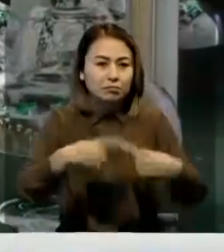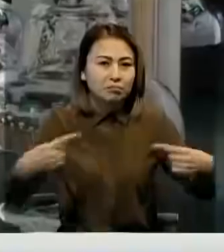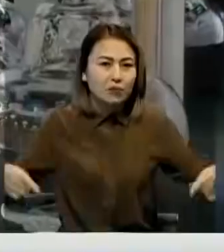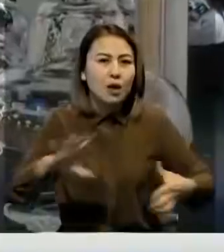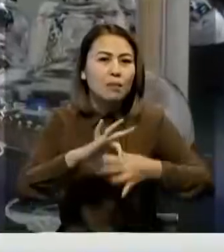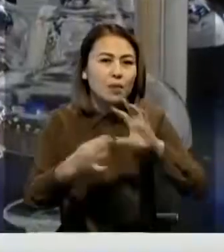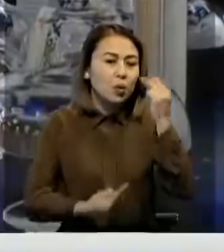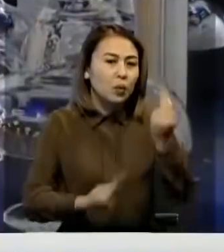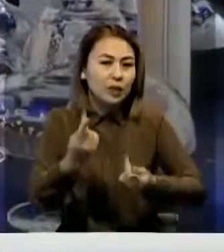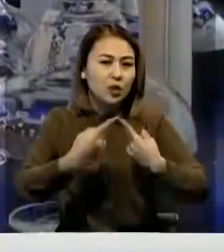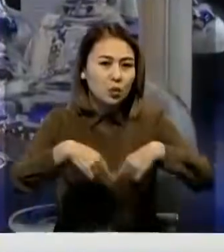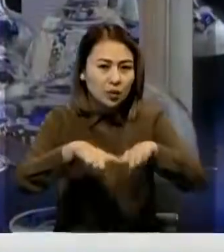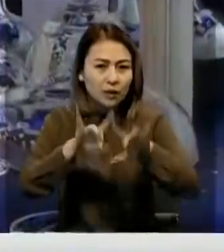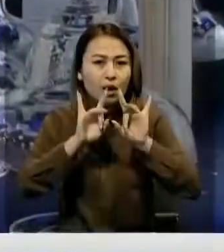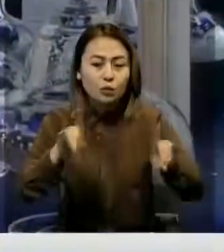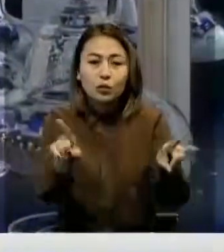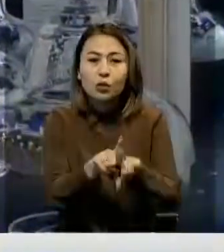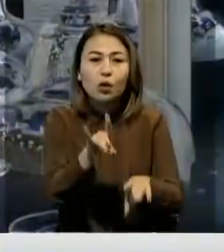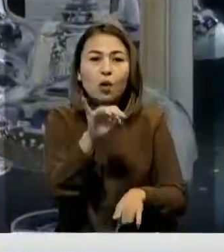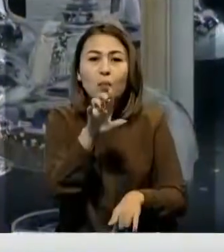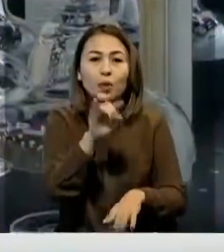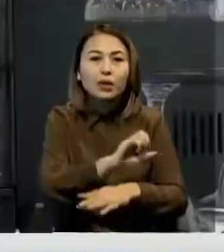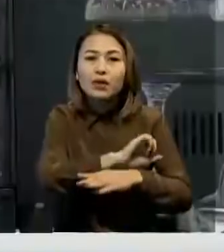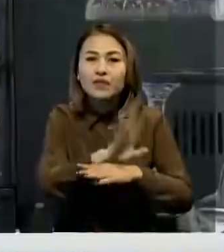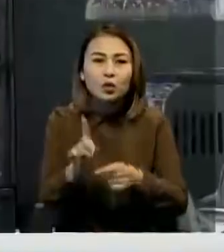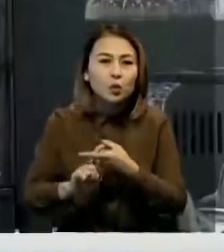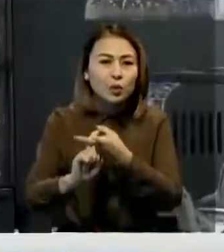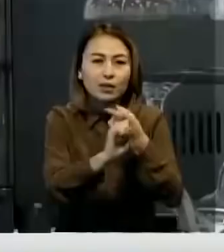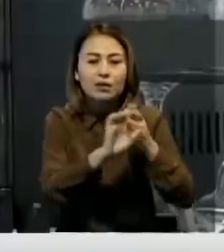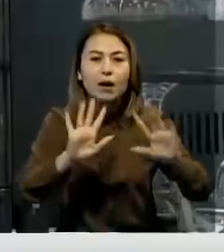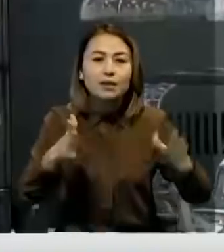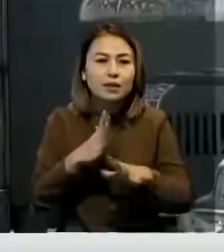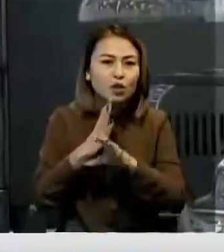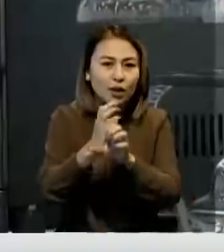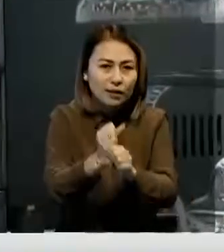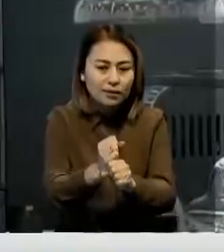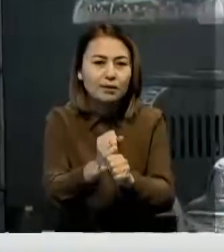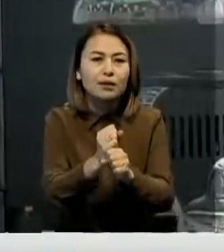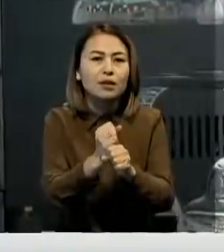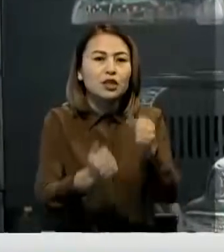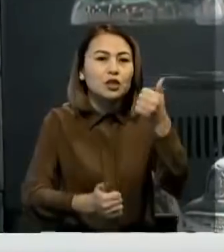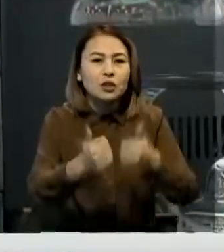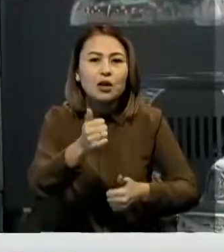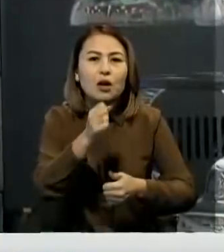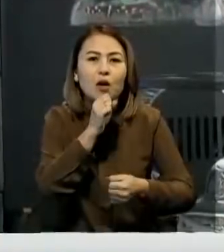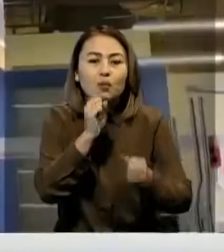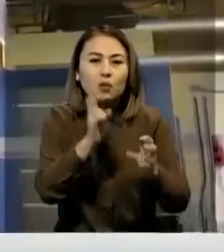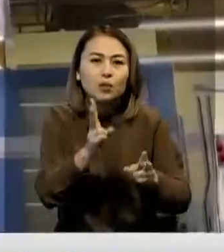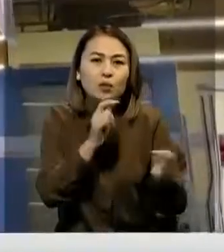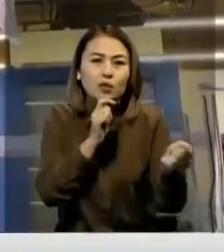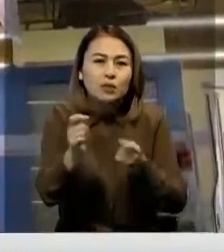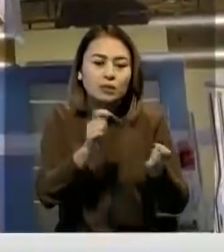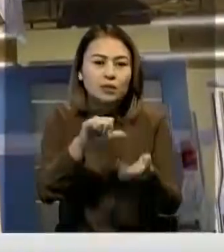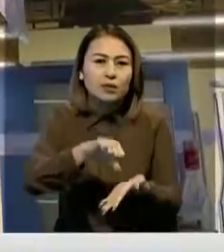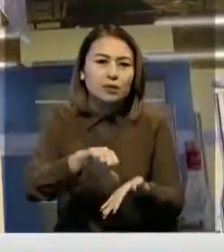Олимпиада ойындары ұйымдастырушыларының айтуынша, мұндай роботтар коронавирус жұқтыру деректерін азайтып, жарыстың мейлінше қауіпсіз